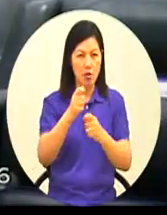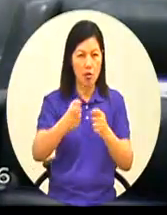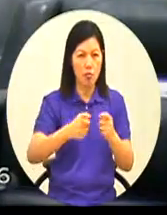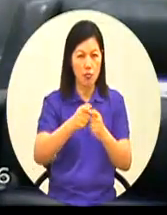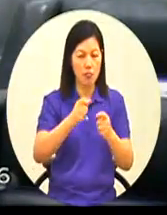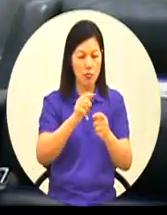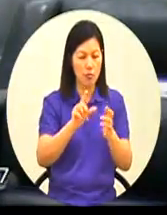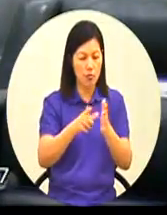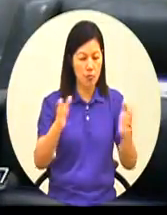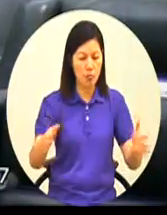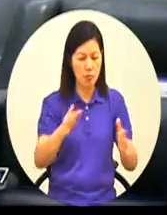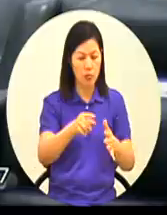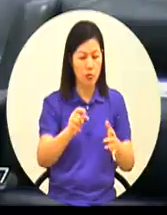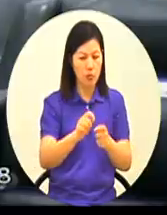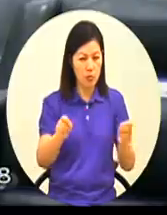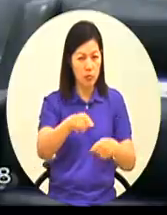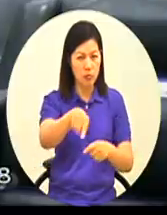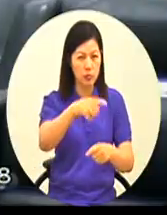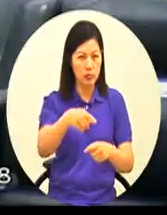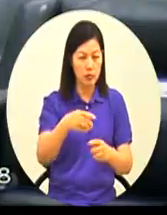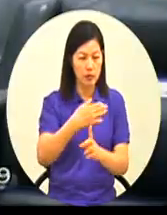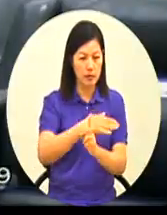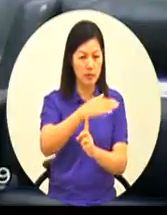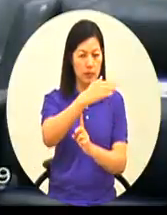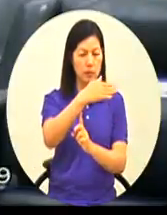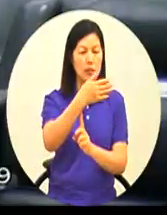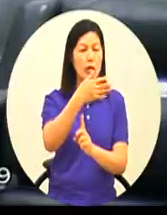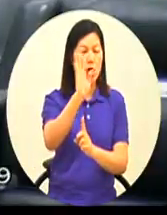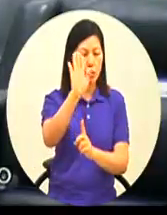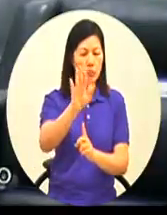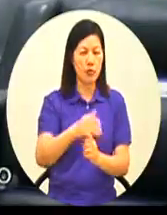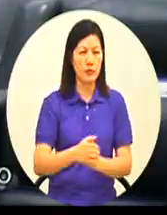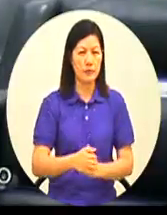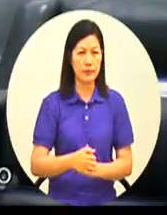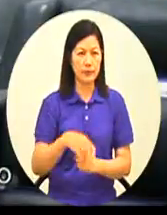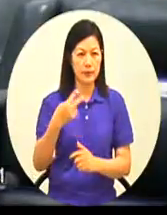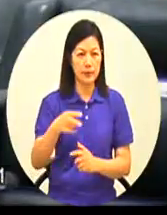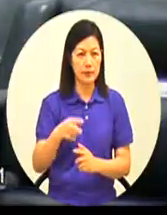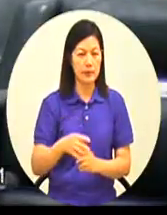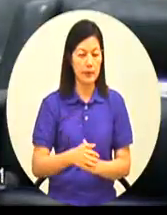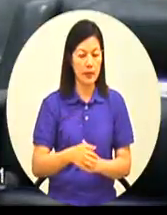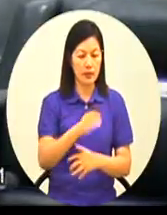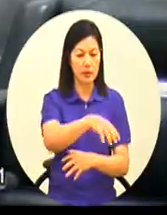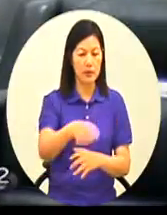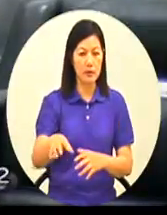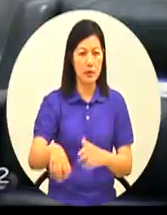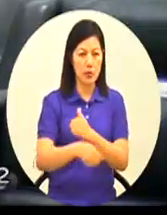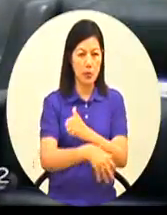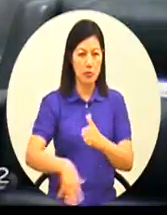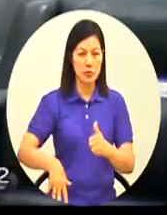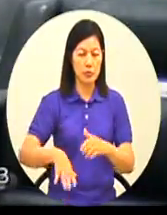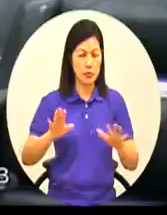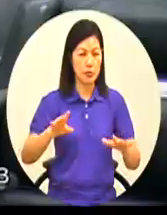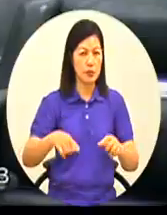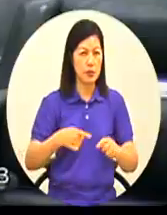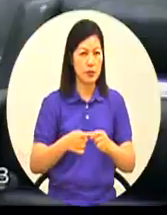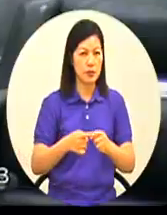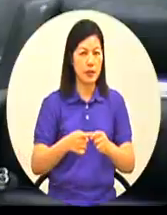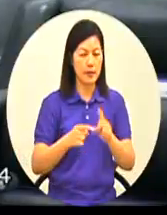起了韩国釜山的市旗。那我想就教育我们相关这些局处，到底今年我